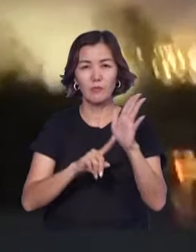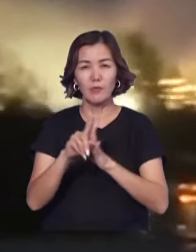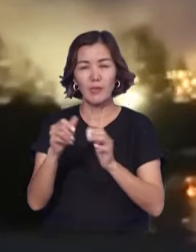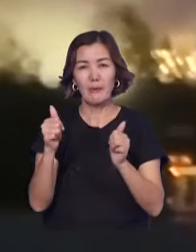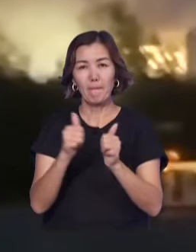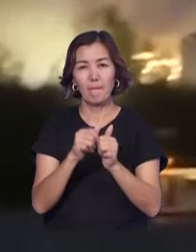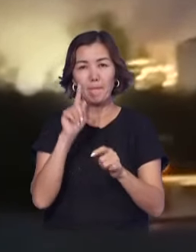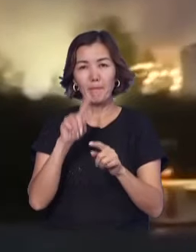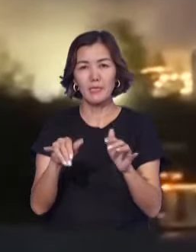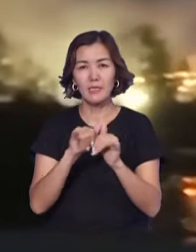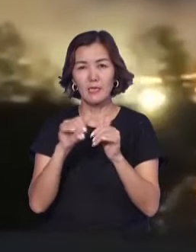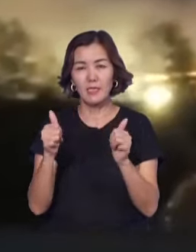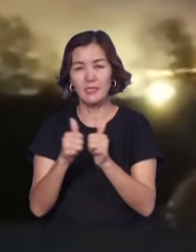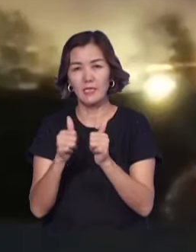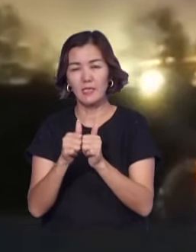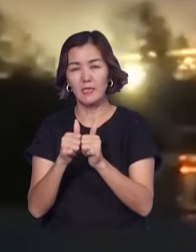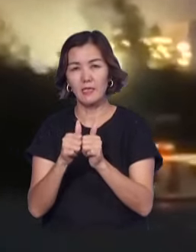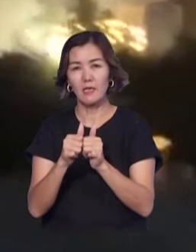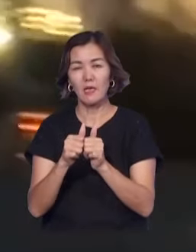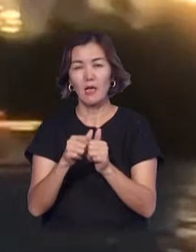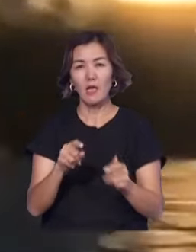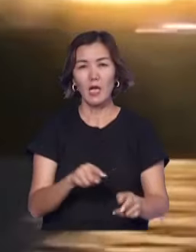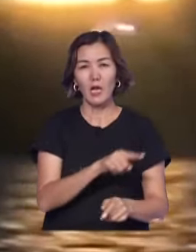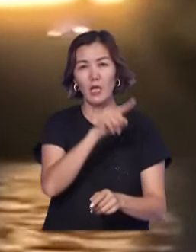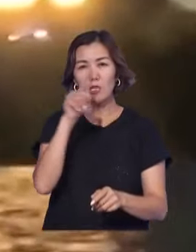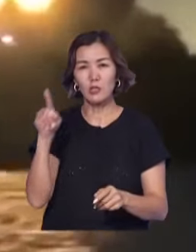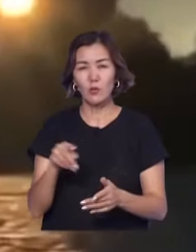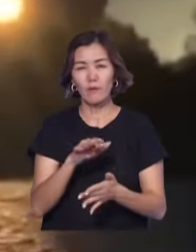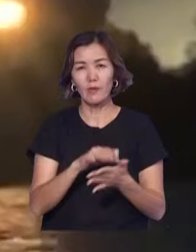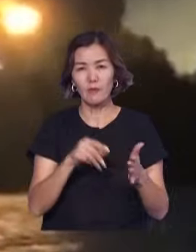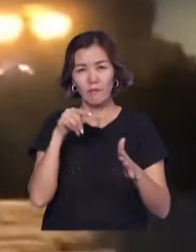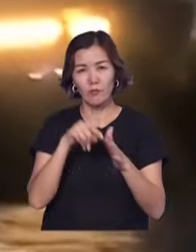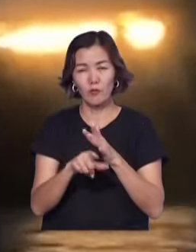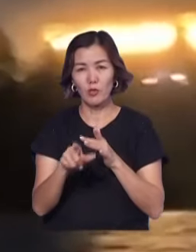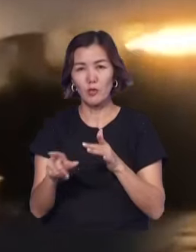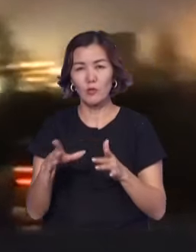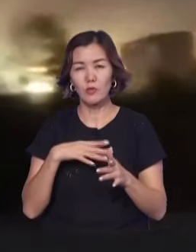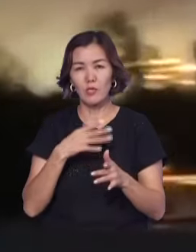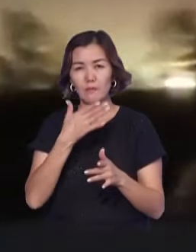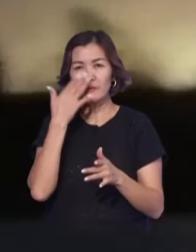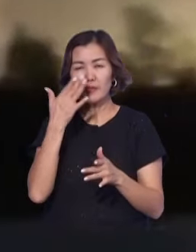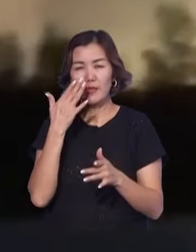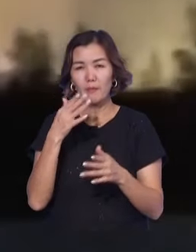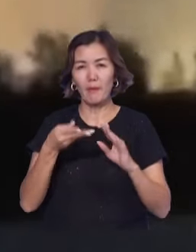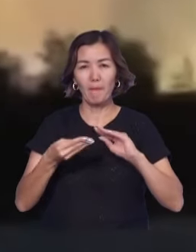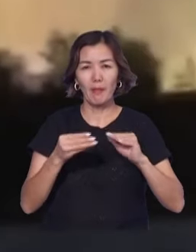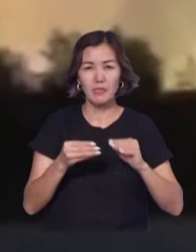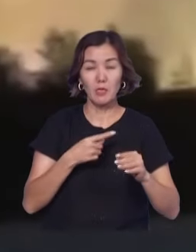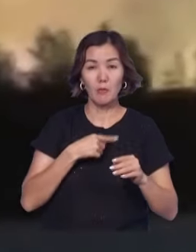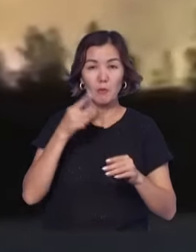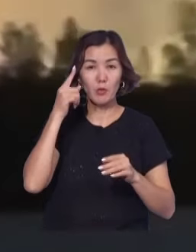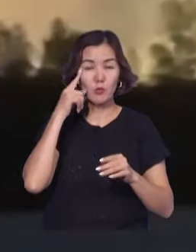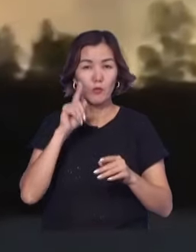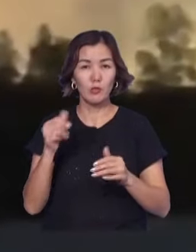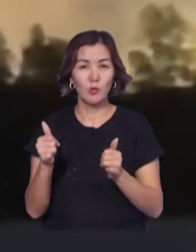быстро распространился на соседнюю. Колесо продолжало вращаться, когда внутри находились люди. Мы почувствовали запах жженого пластика, но подумали, что